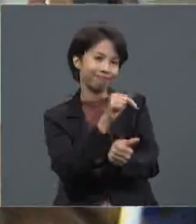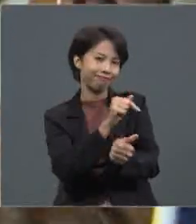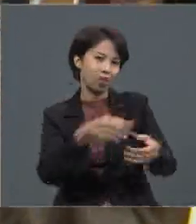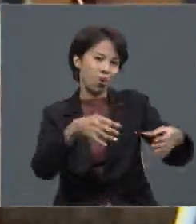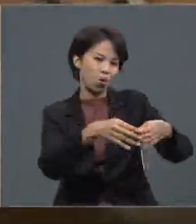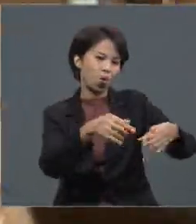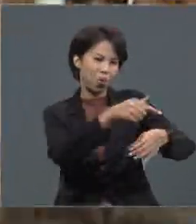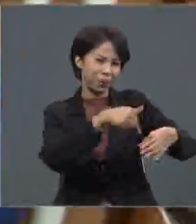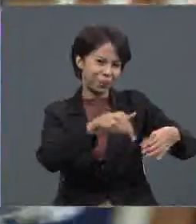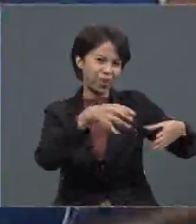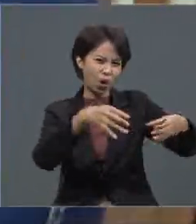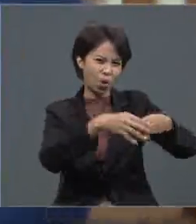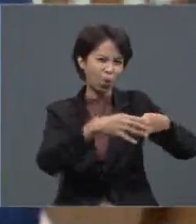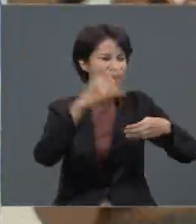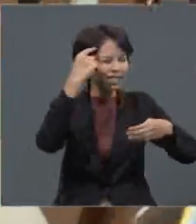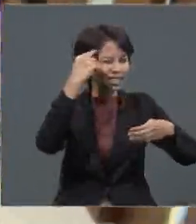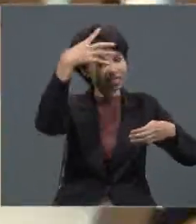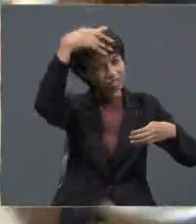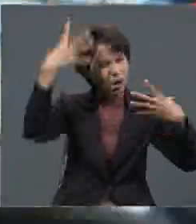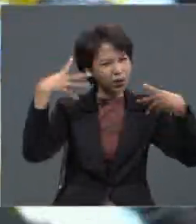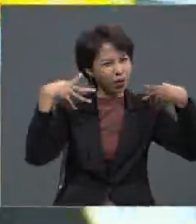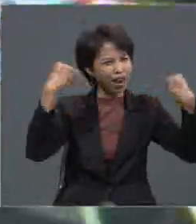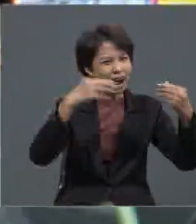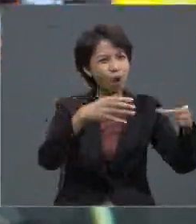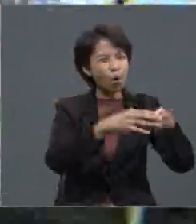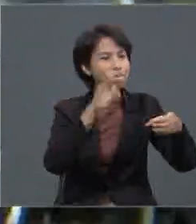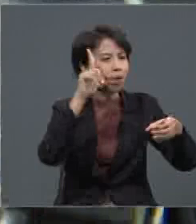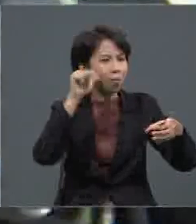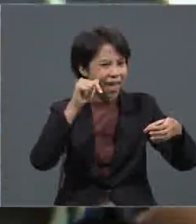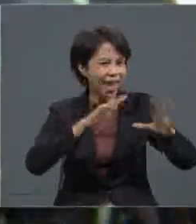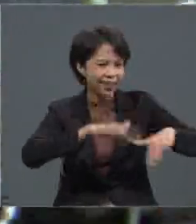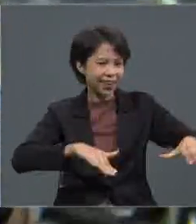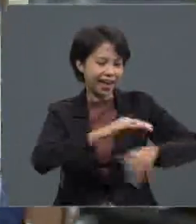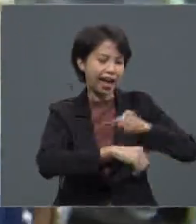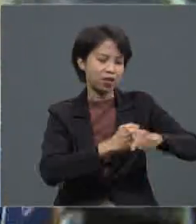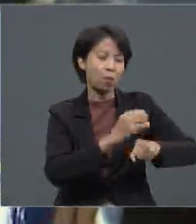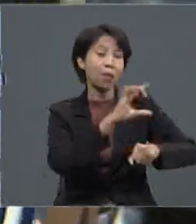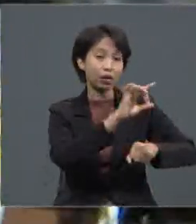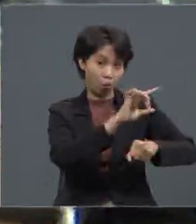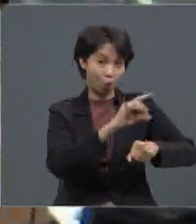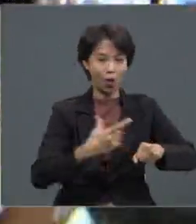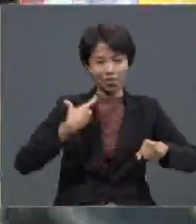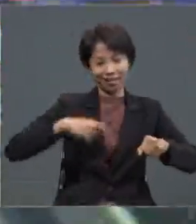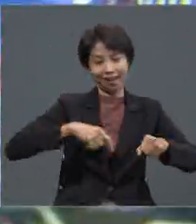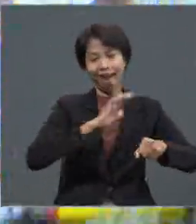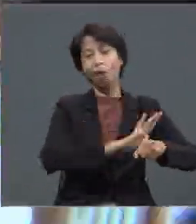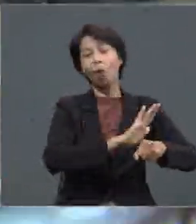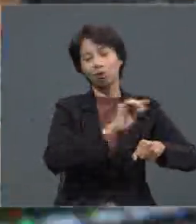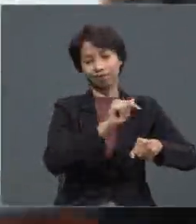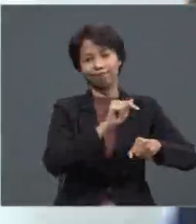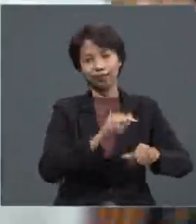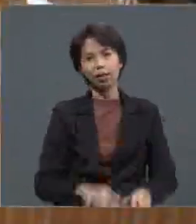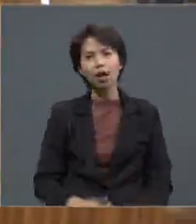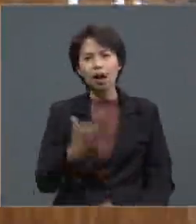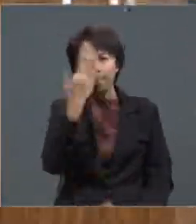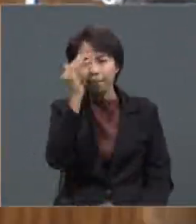ลัทธิเชื่อมจิตก็ประกอบไปด้วยพ่อแม่แล้วก็ตัวน้อง8ขวบรวมถึงทนายความส่วนตัวก็คือนายธรรมราชสารปัญญาในข้อห